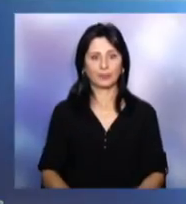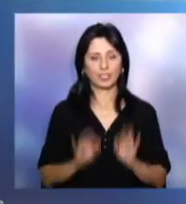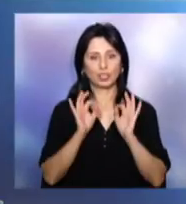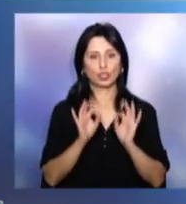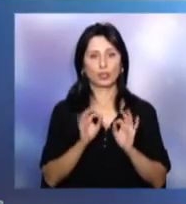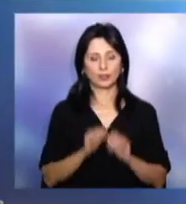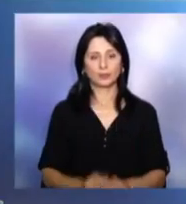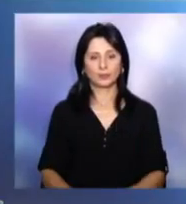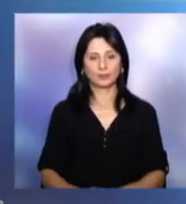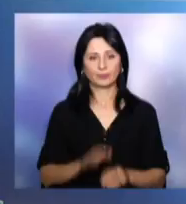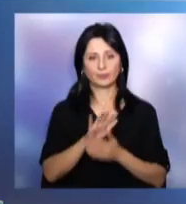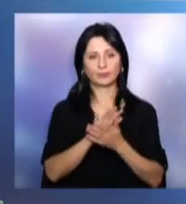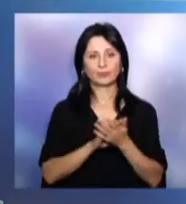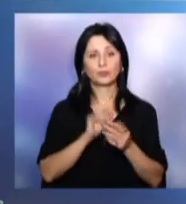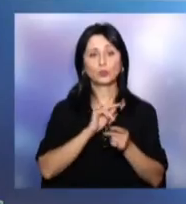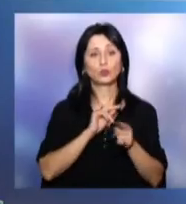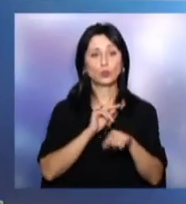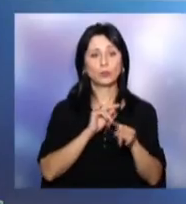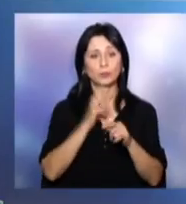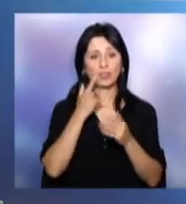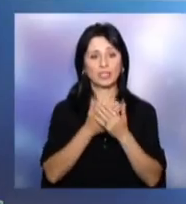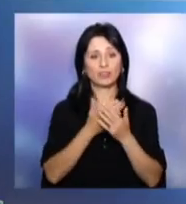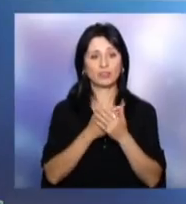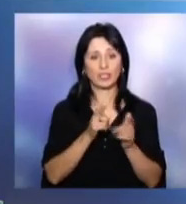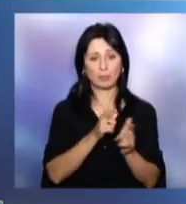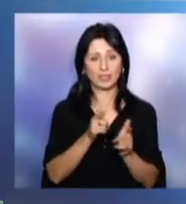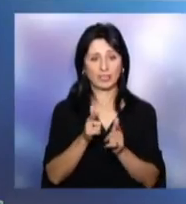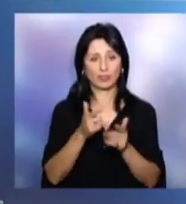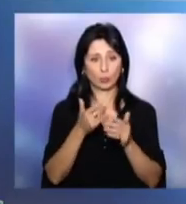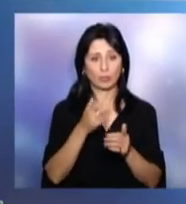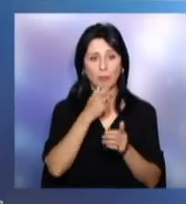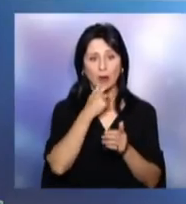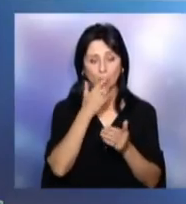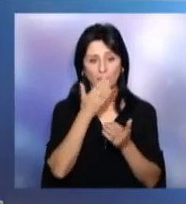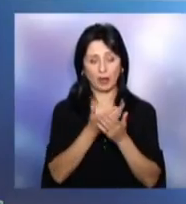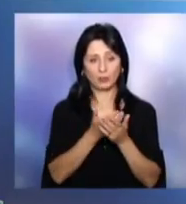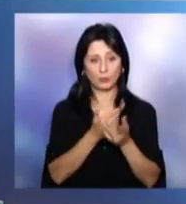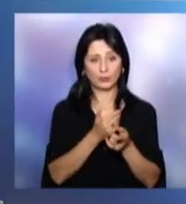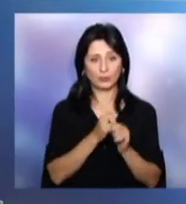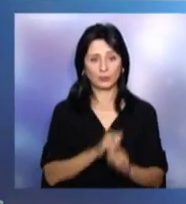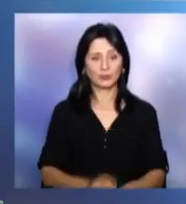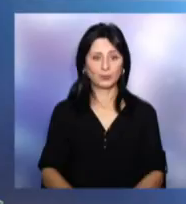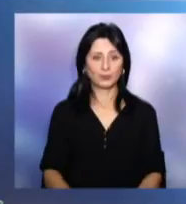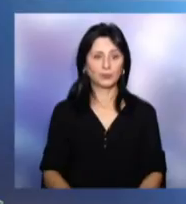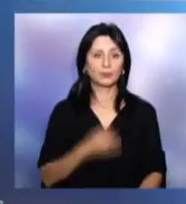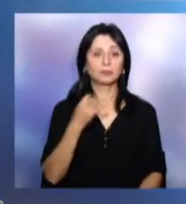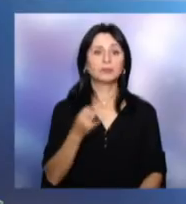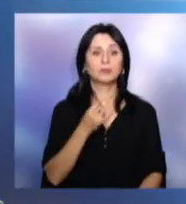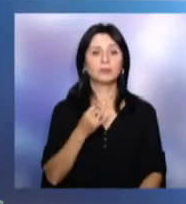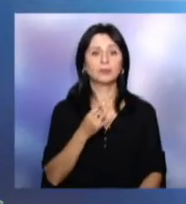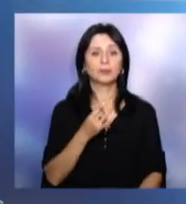სწორად აგრძელებენ მუშაობას იმ თვალსაზრისით, რომ ემზადებიან უკვე მაყურებელს აჩვენონ. და მეც